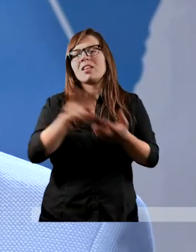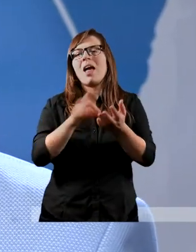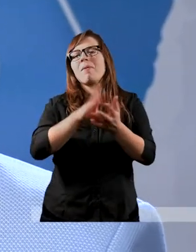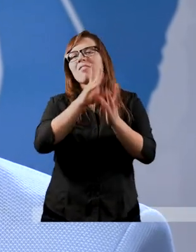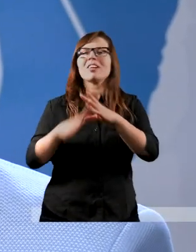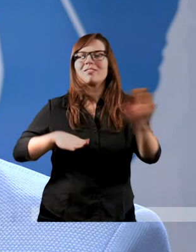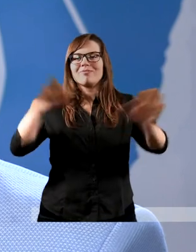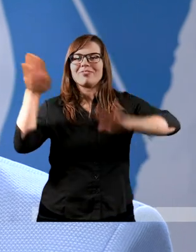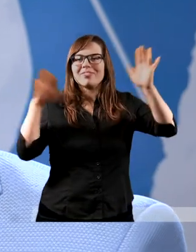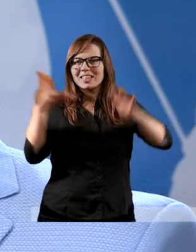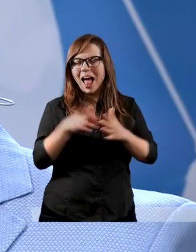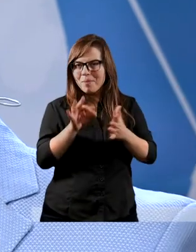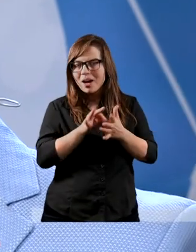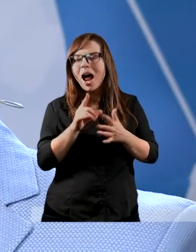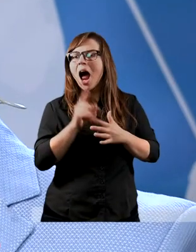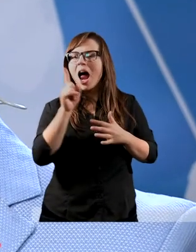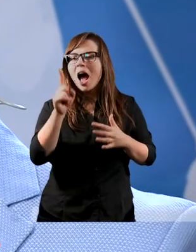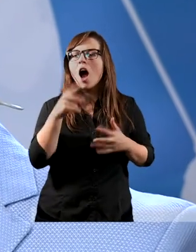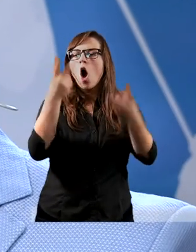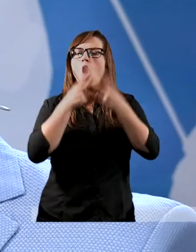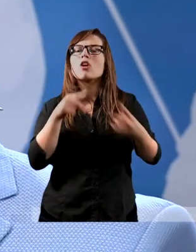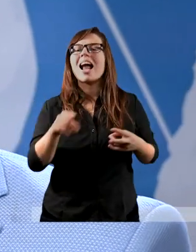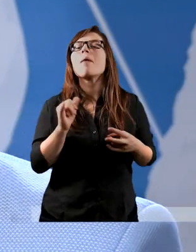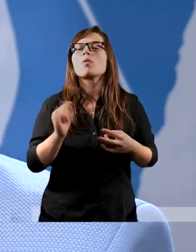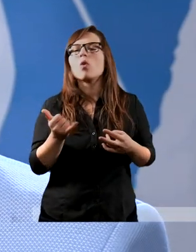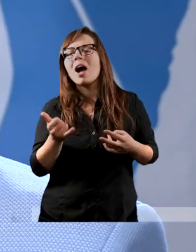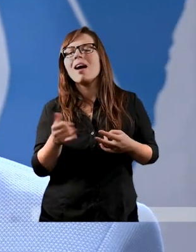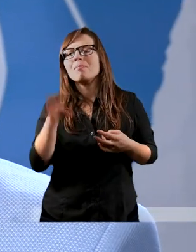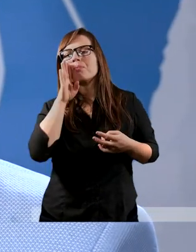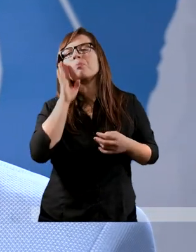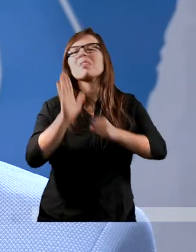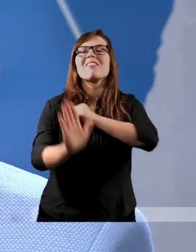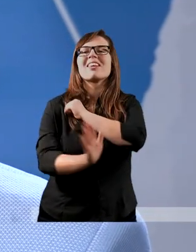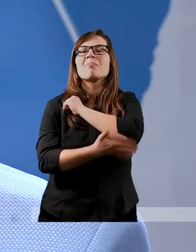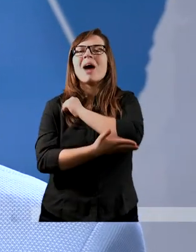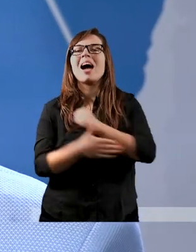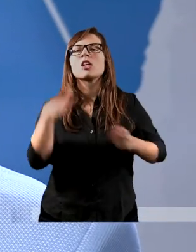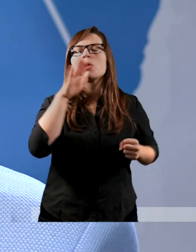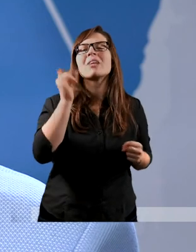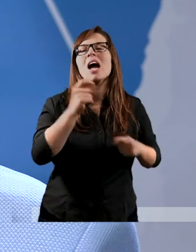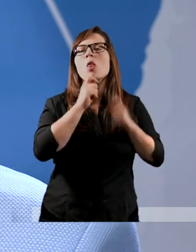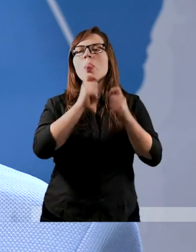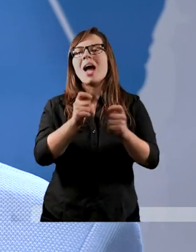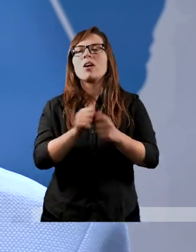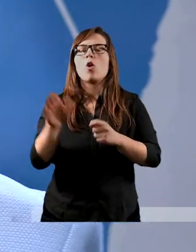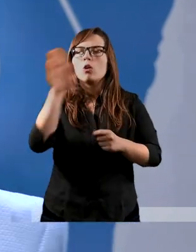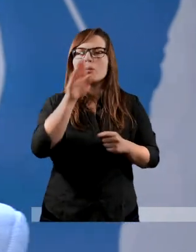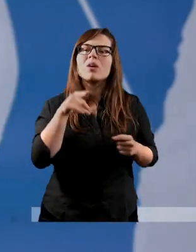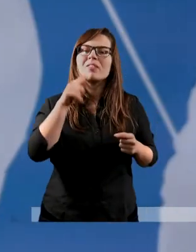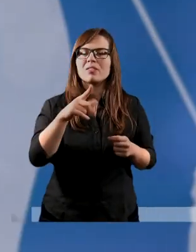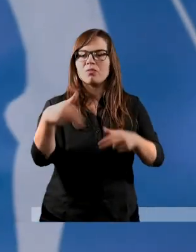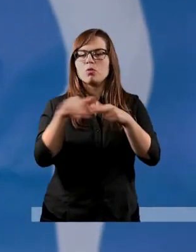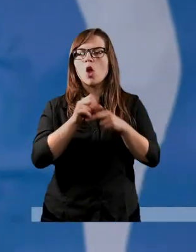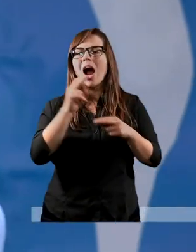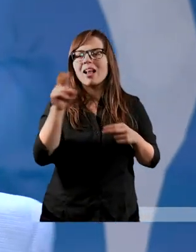by wszyscy ręce podnieśli. Ale odczytałem to jako po prostu wsparcie Boże, jako dar od Boga. Udałem się wtedy prosto